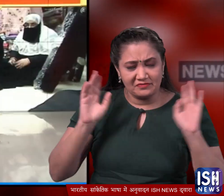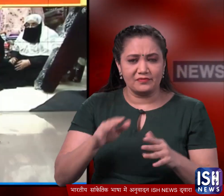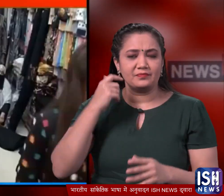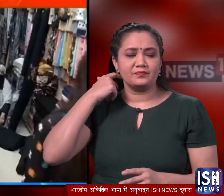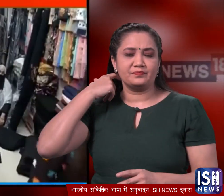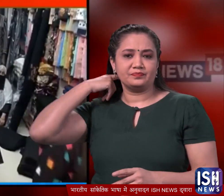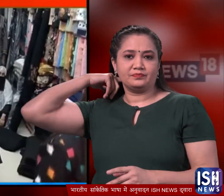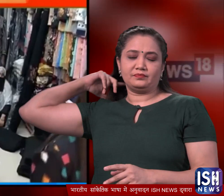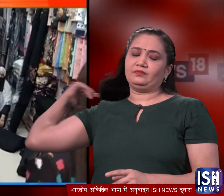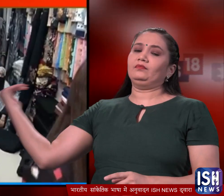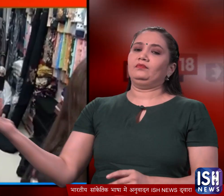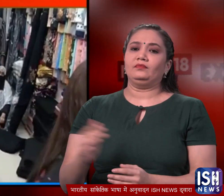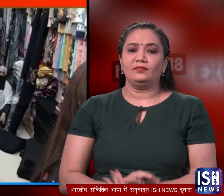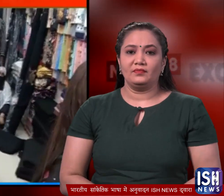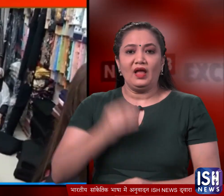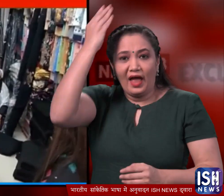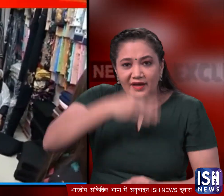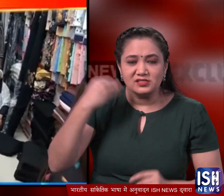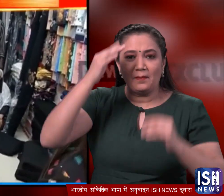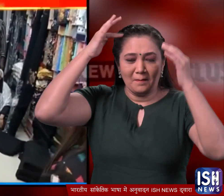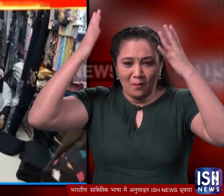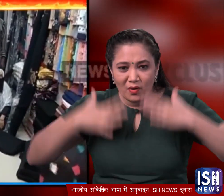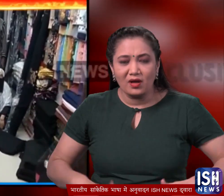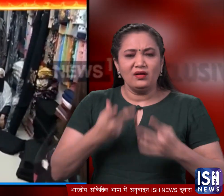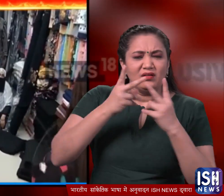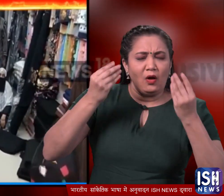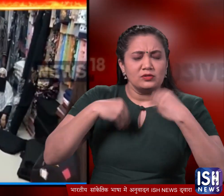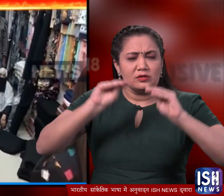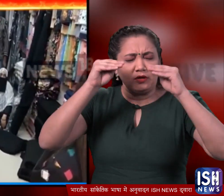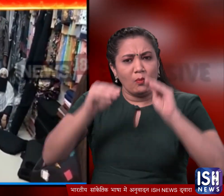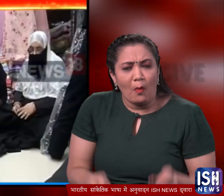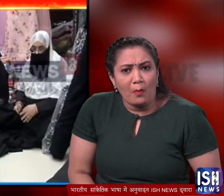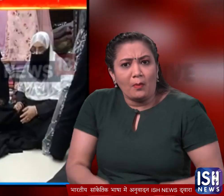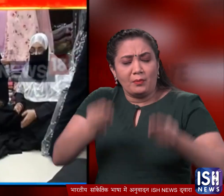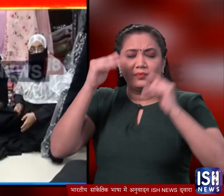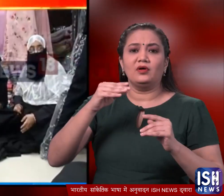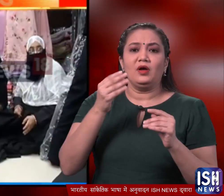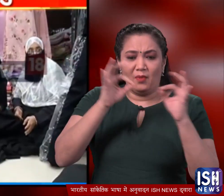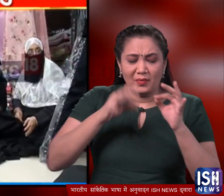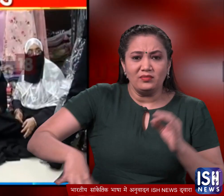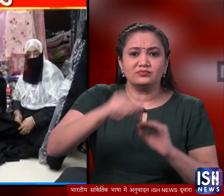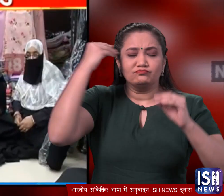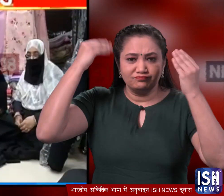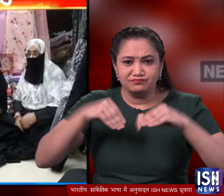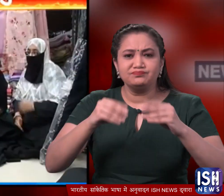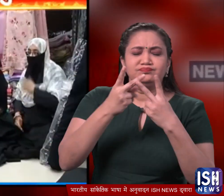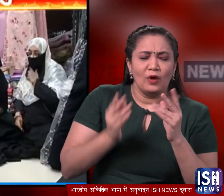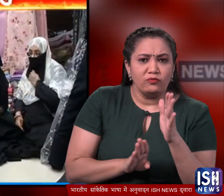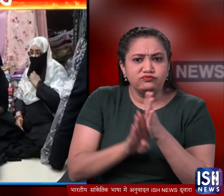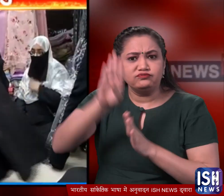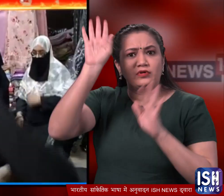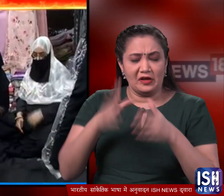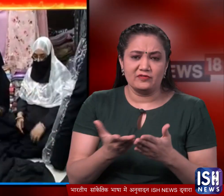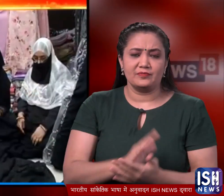हुए, जिसकी वजह से हिजाब और बुर्के की बिक्री अचानक बढ़ गई। मुंबई में हाल के दिनों में हिजाब की खरीदारी